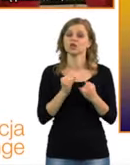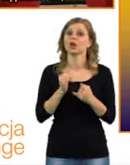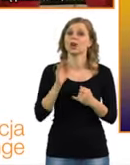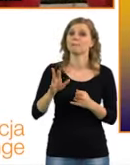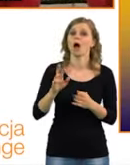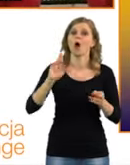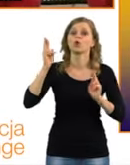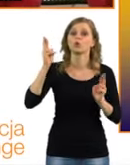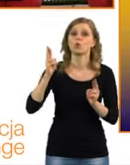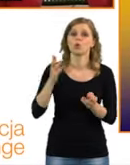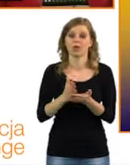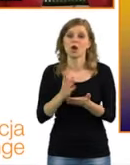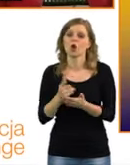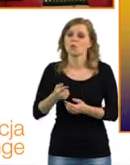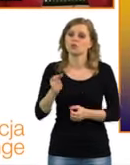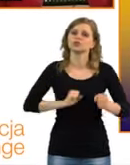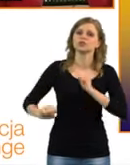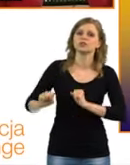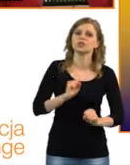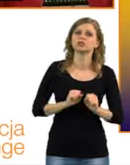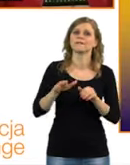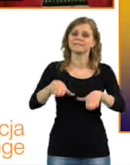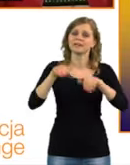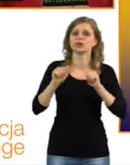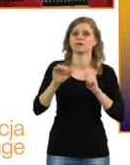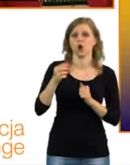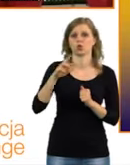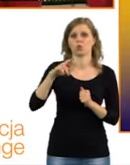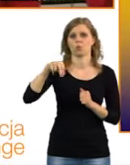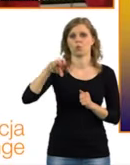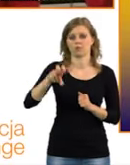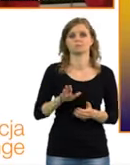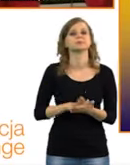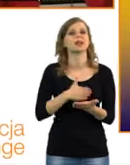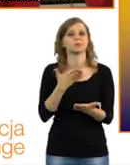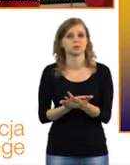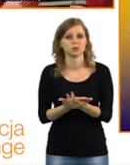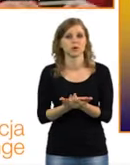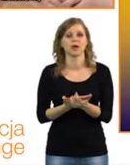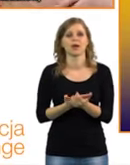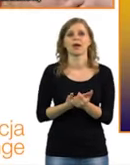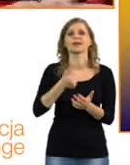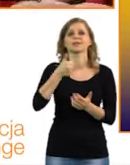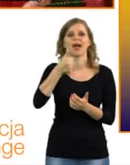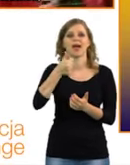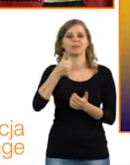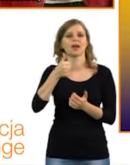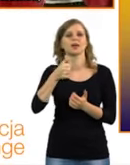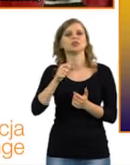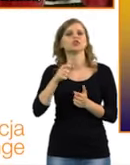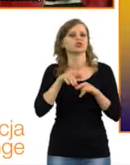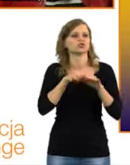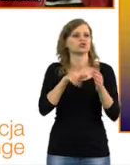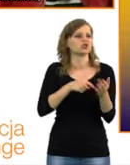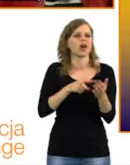przetrwałe, to prowadzi się trening wycofywania odruchów. Na przykład jeden z takich odruchów,